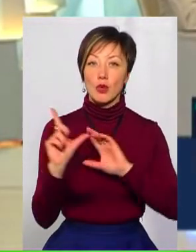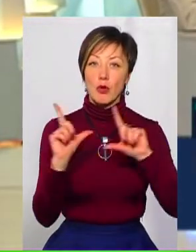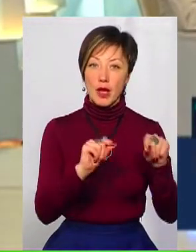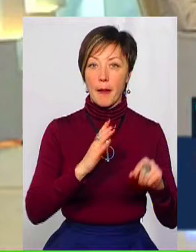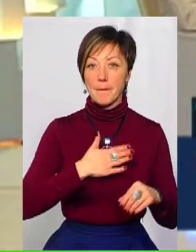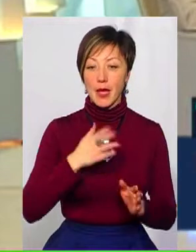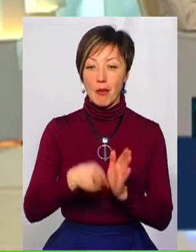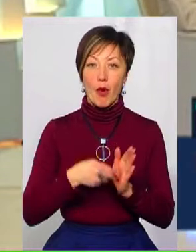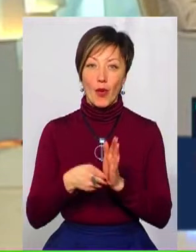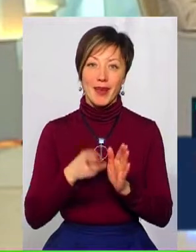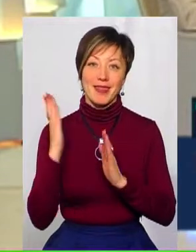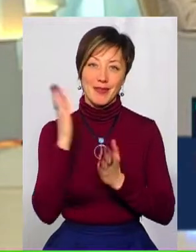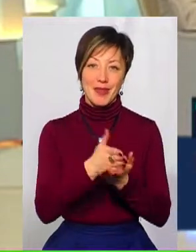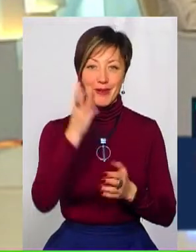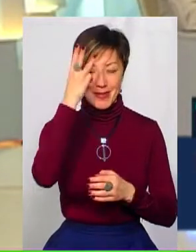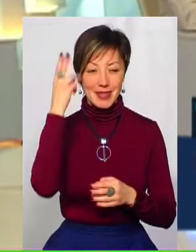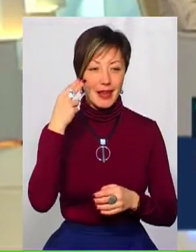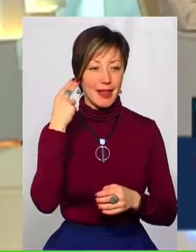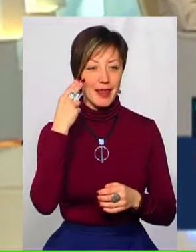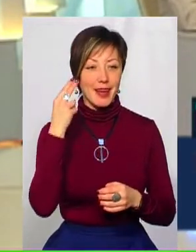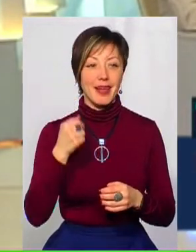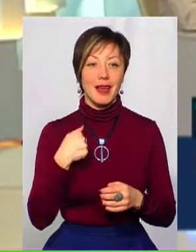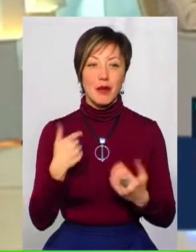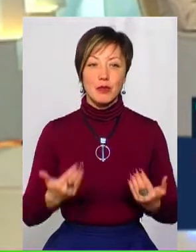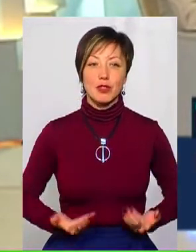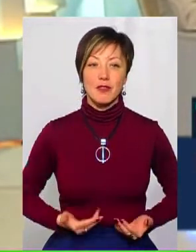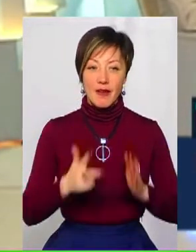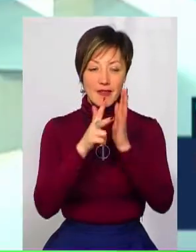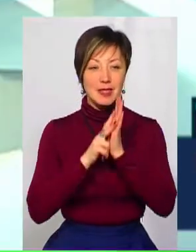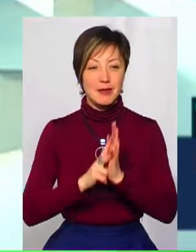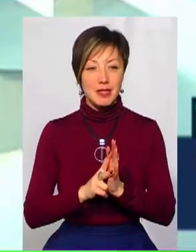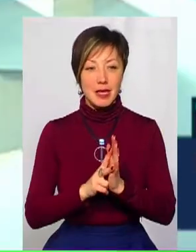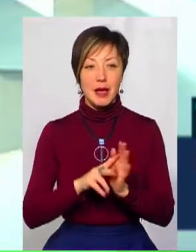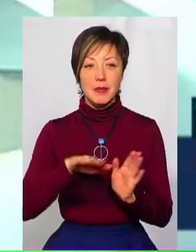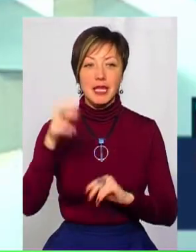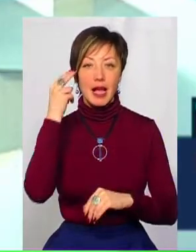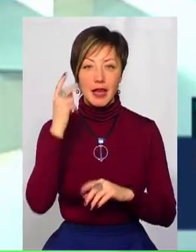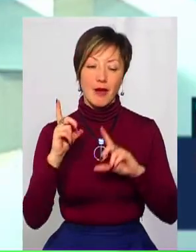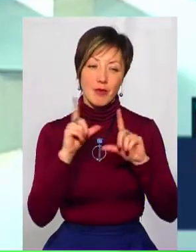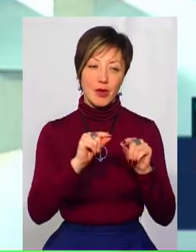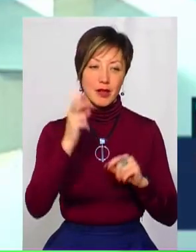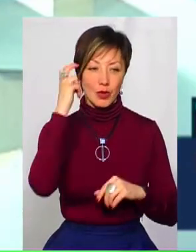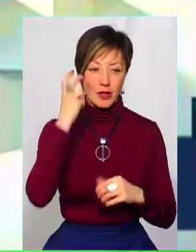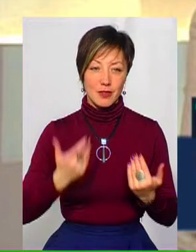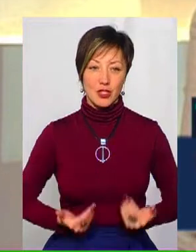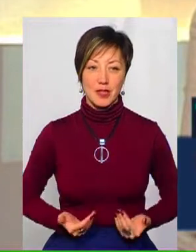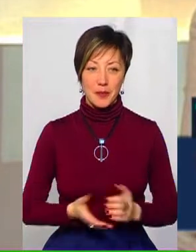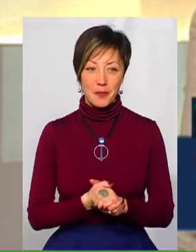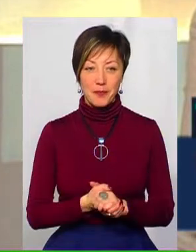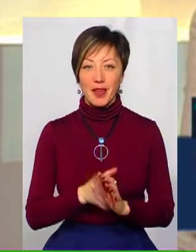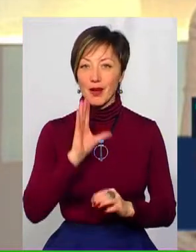мій потяг їхав в напрямку Хмельницький-Китай, де я прожила 8 місяців, після Китаю я поїхала до Києва жити. Розмовляєте